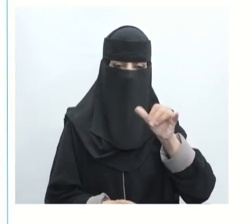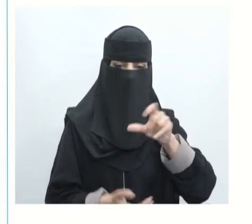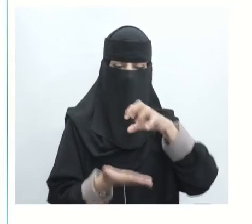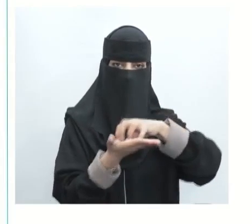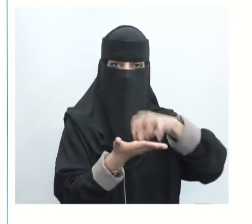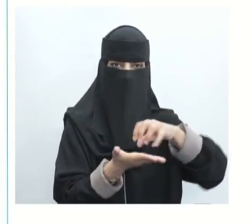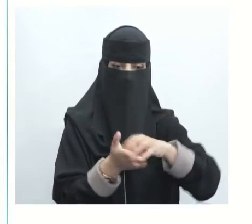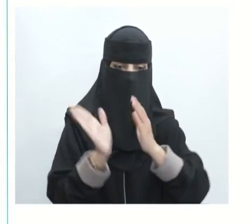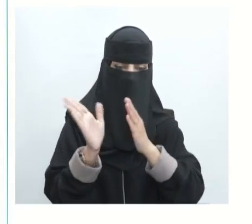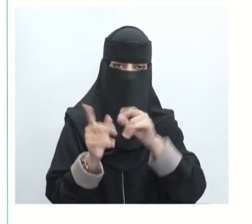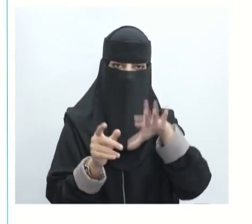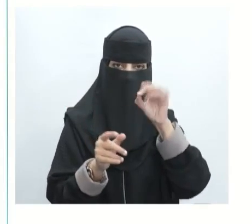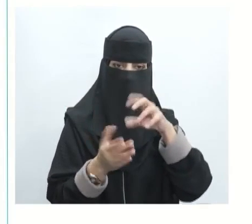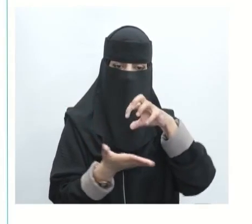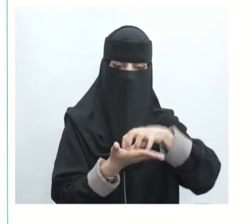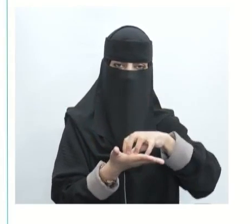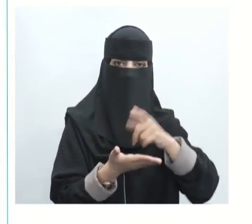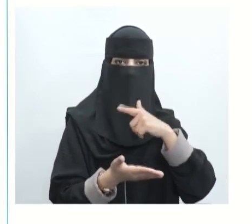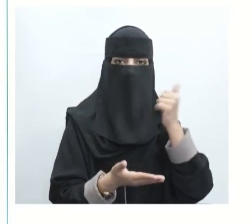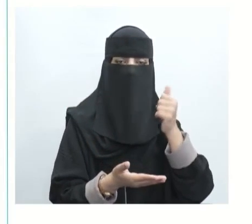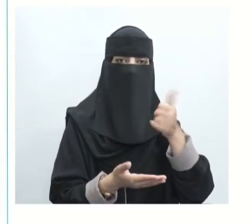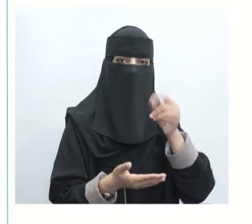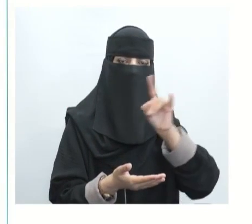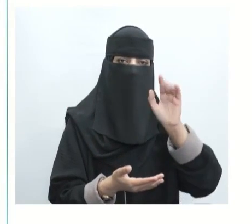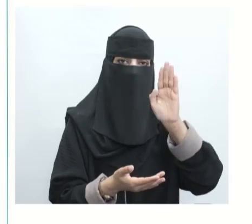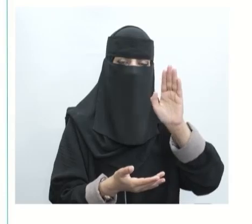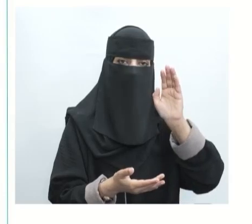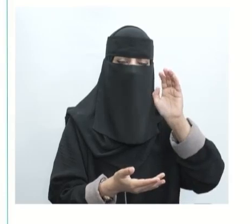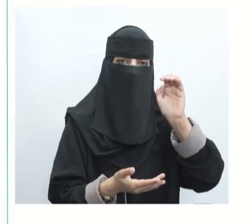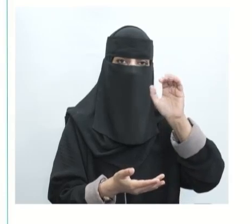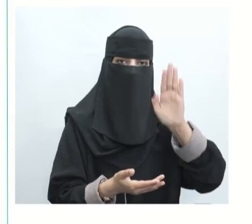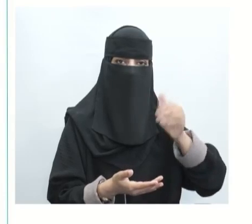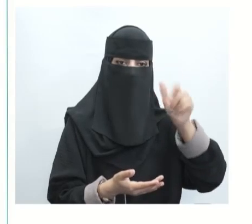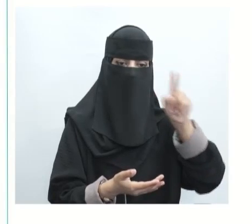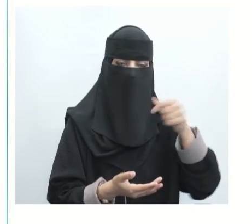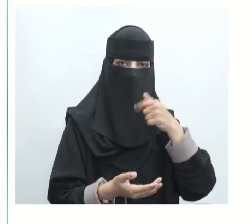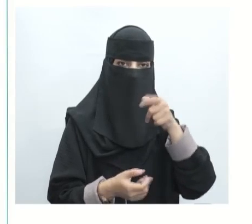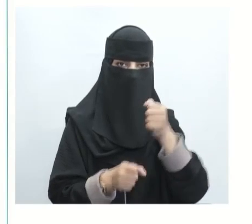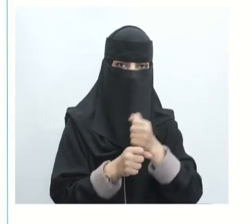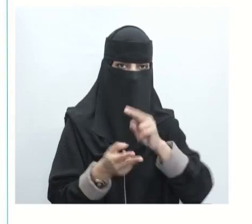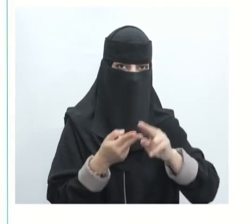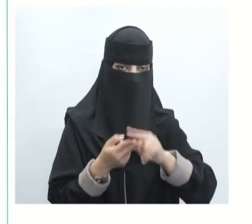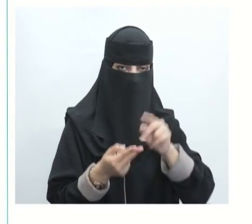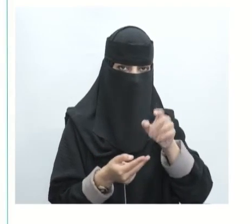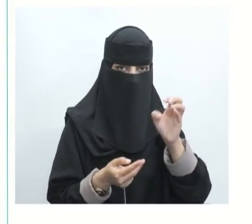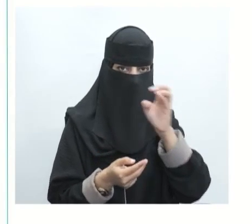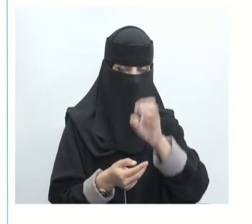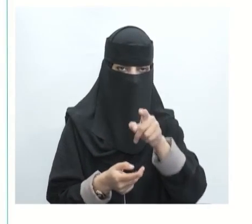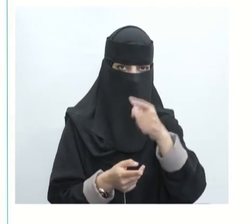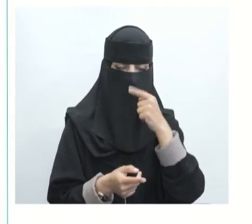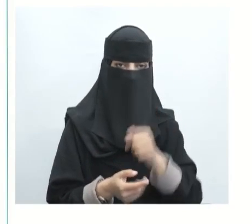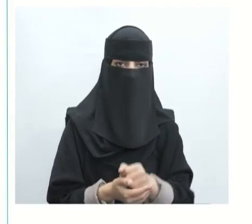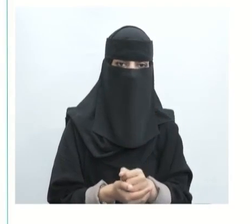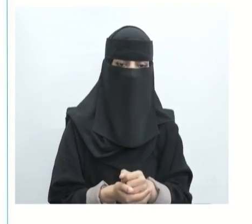الشرقية إلا مدينة الأحساء، وأنا أقول أنني لن أقوم بحل هذا